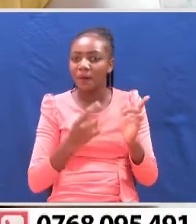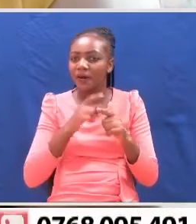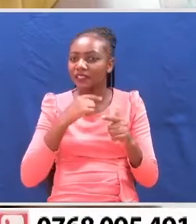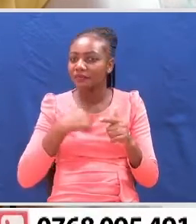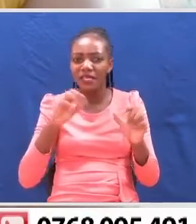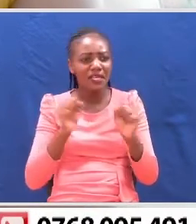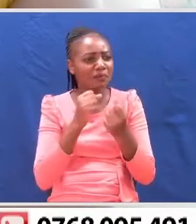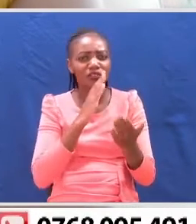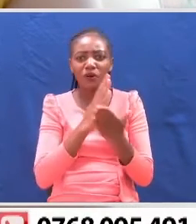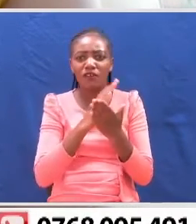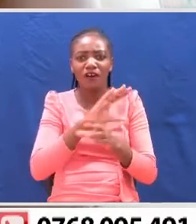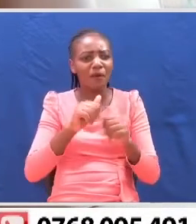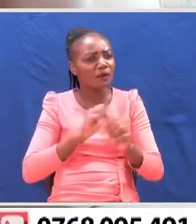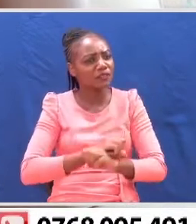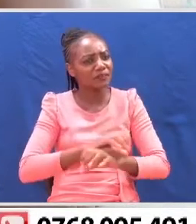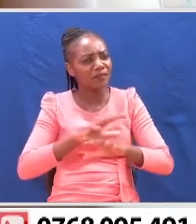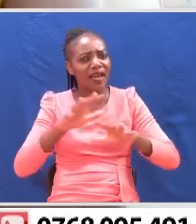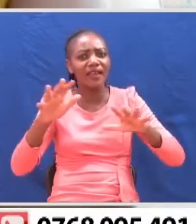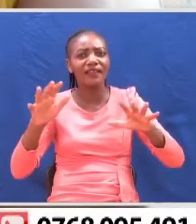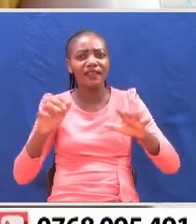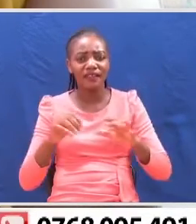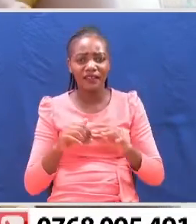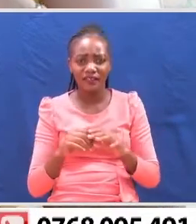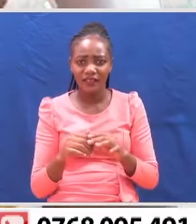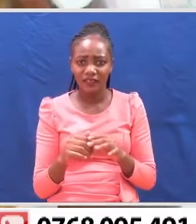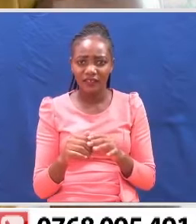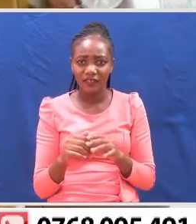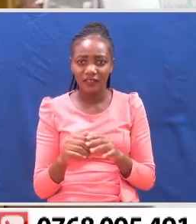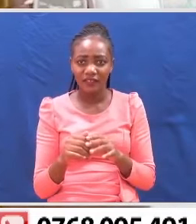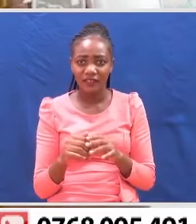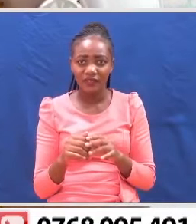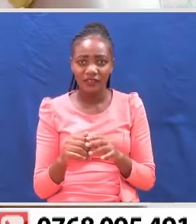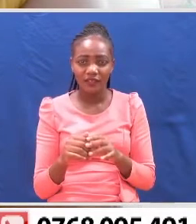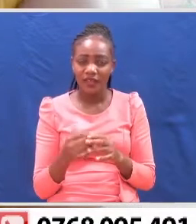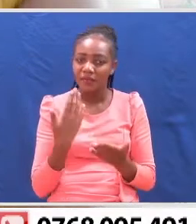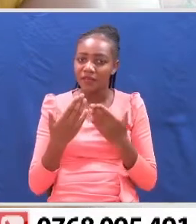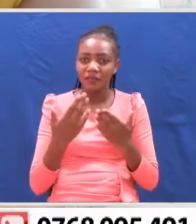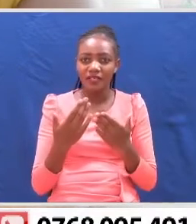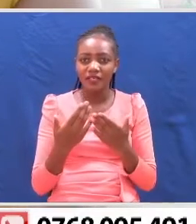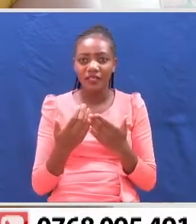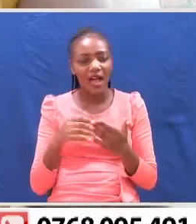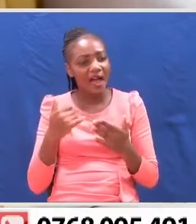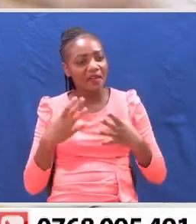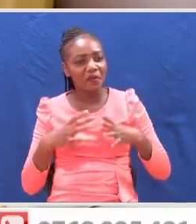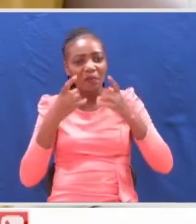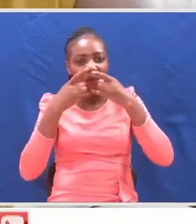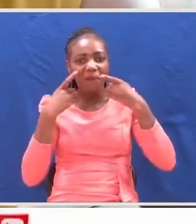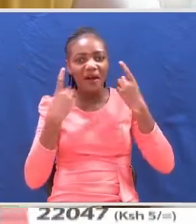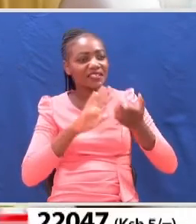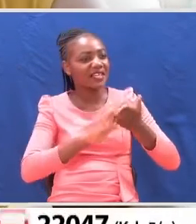haya maradhi speaker alikuwa yanasambaa kupitia sisi kutojifunika masks, kusema